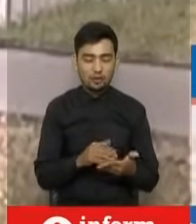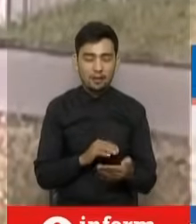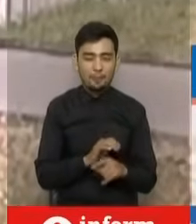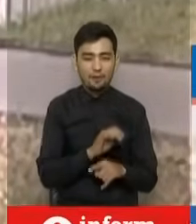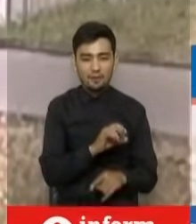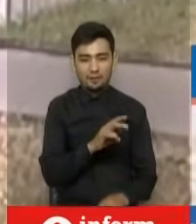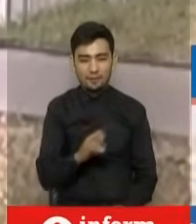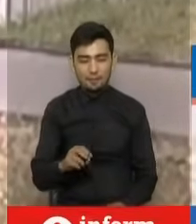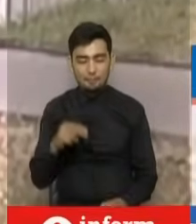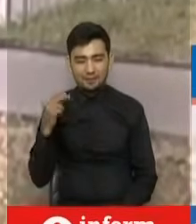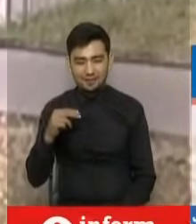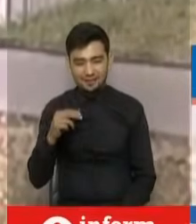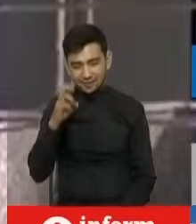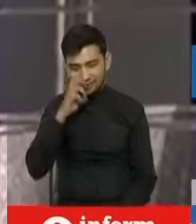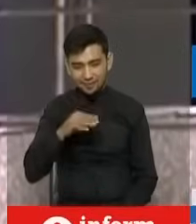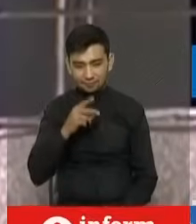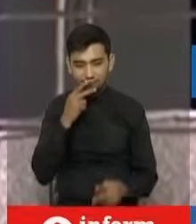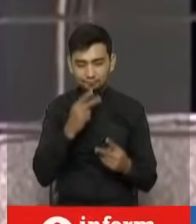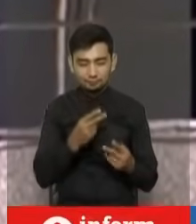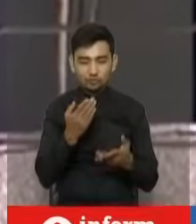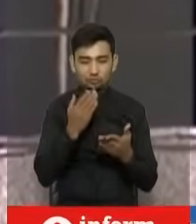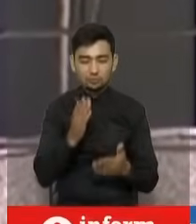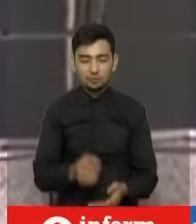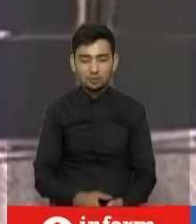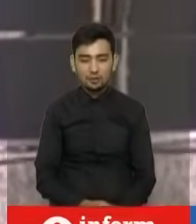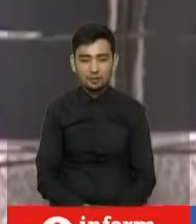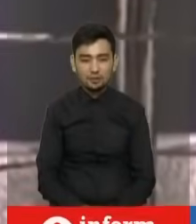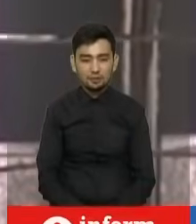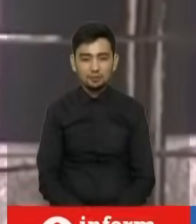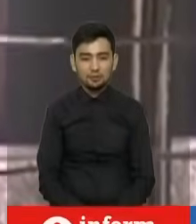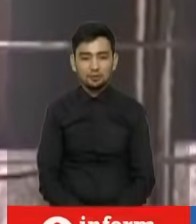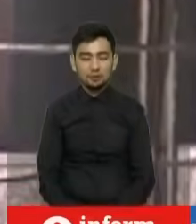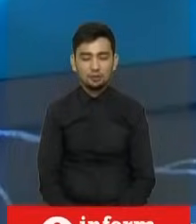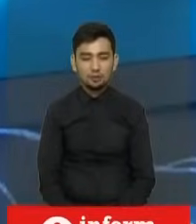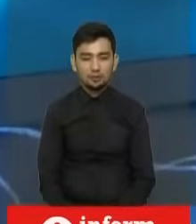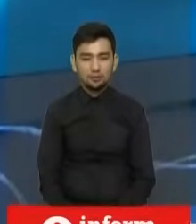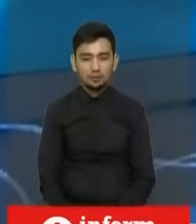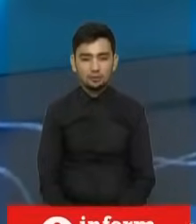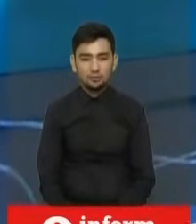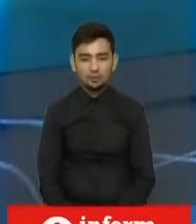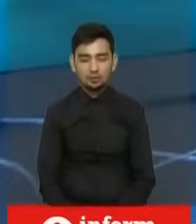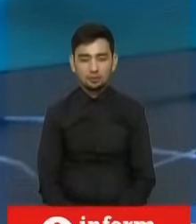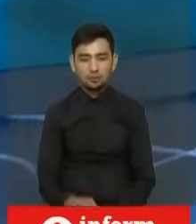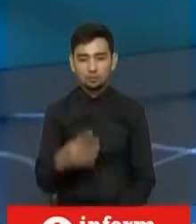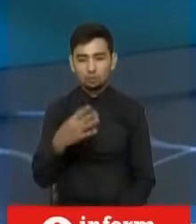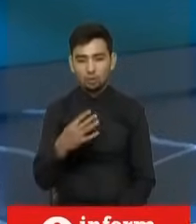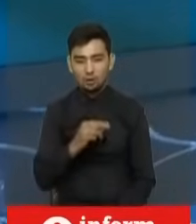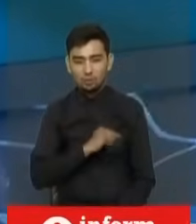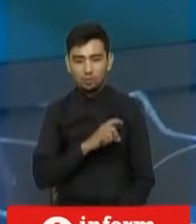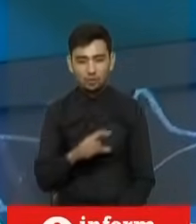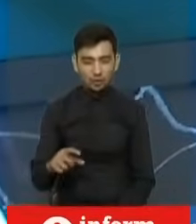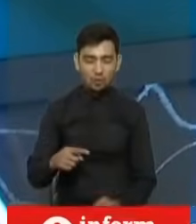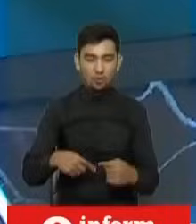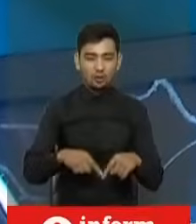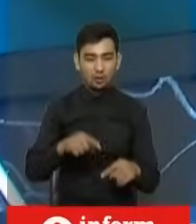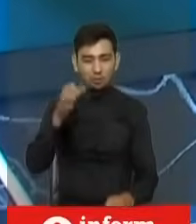рассмотрение президенту страны. Эльмира Ержанова, Азамат Кубегенов, Информбюро, Актобе. 40 сотрудников отдела